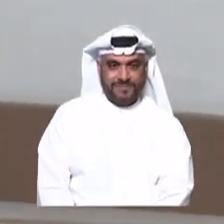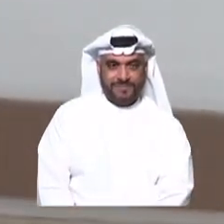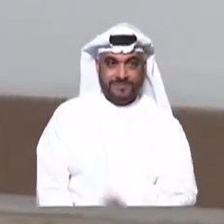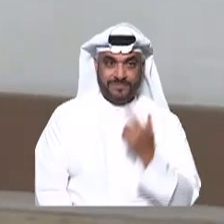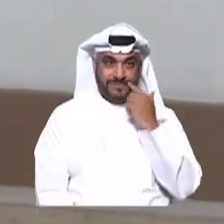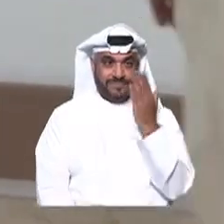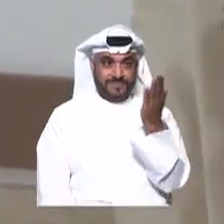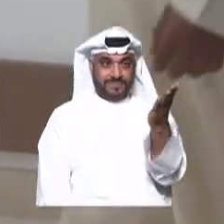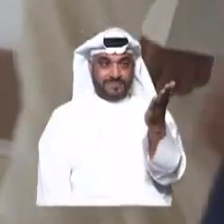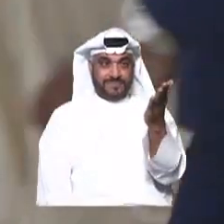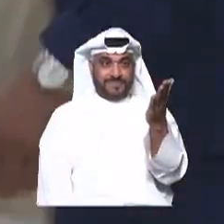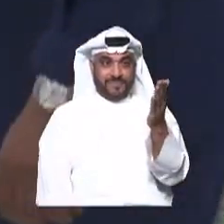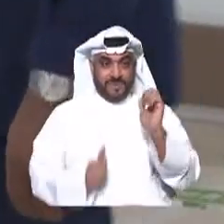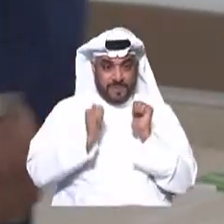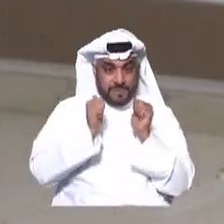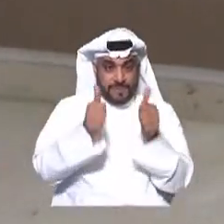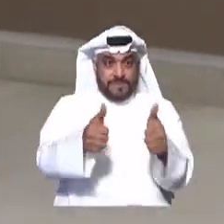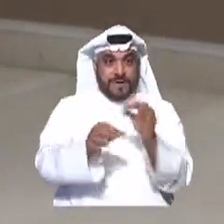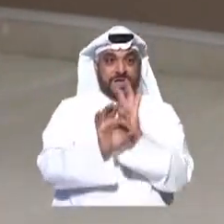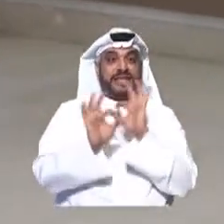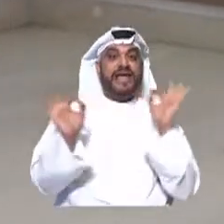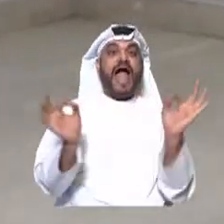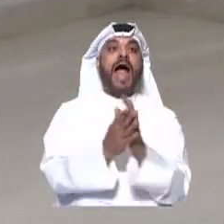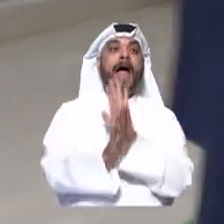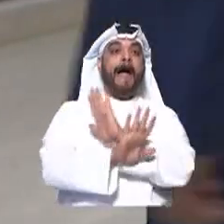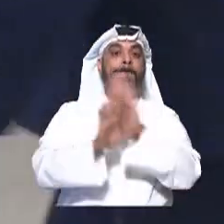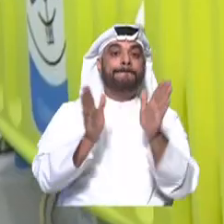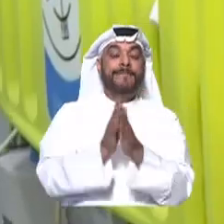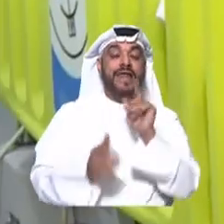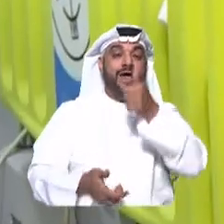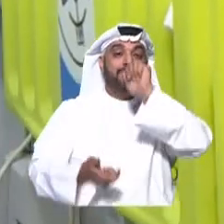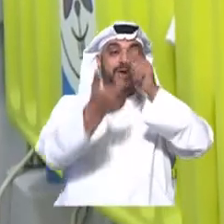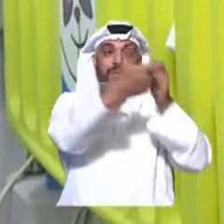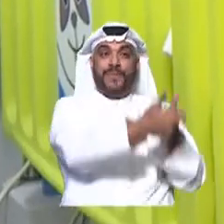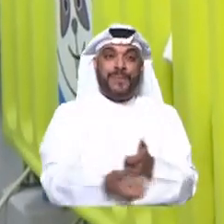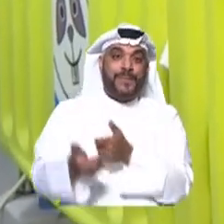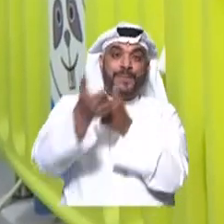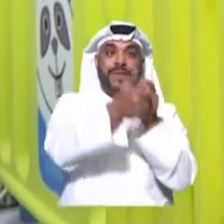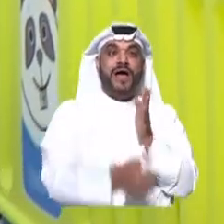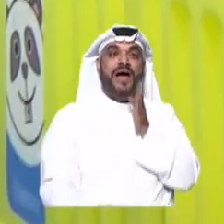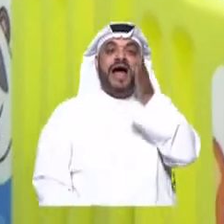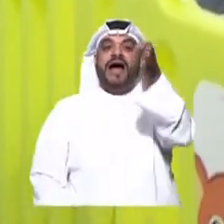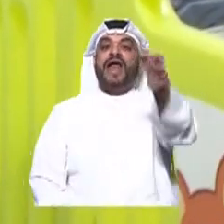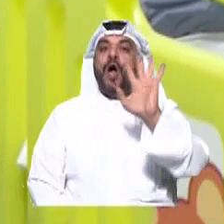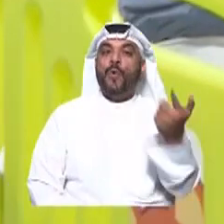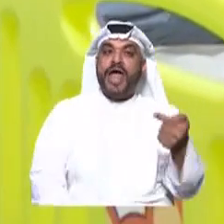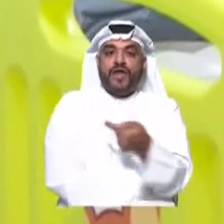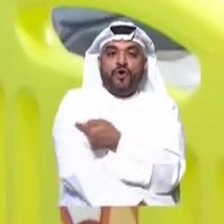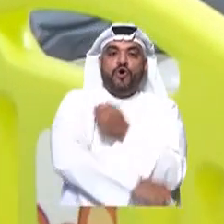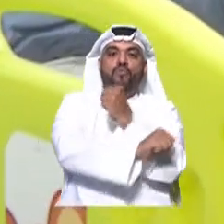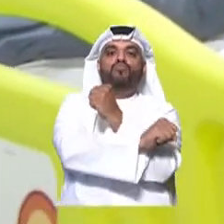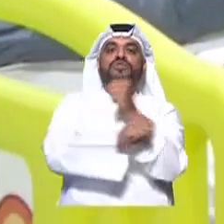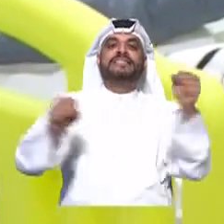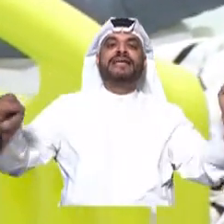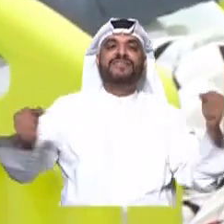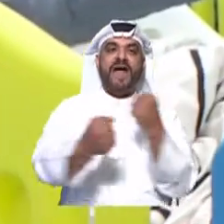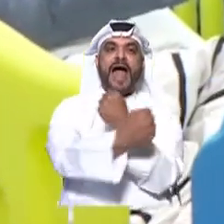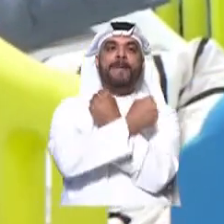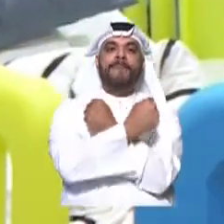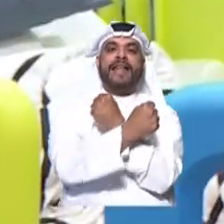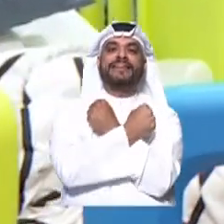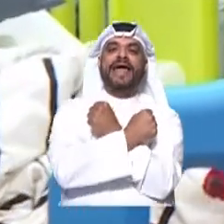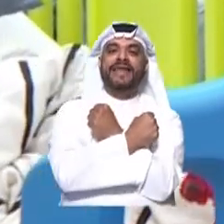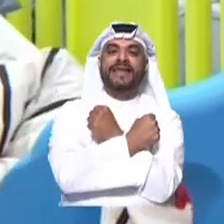من منطلق الدور المجتمعي التي تقوم به قوة الإطفاء العام، وعلى هذا السياق قامت قوة الإطفاء